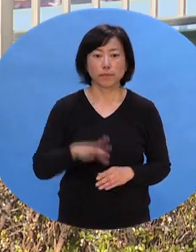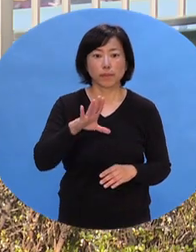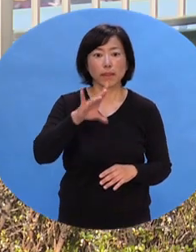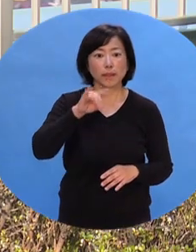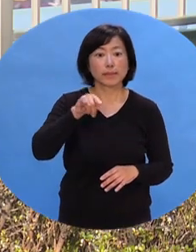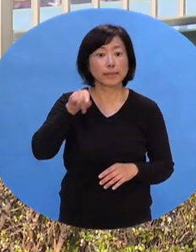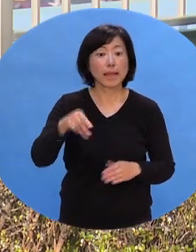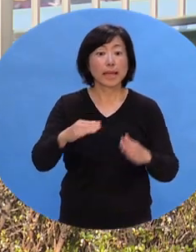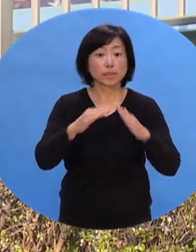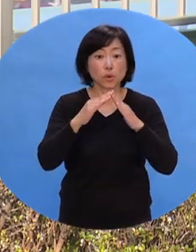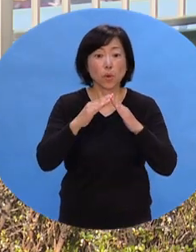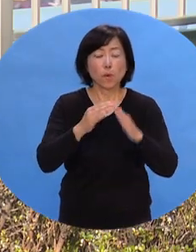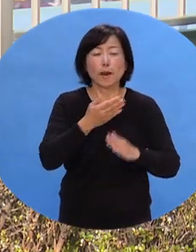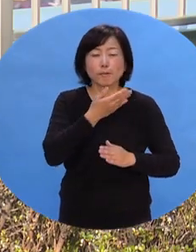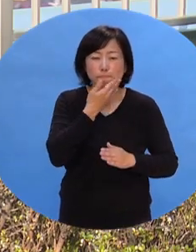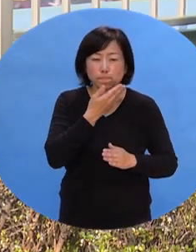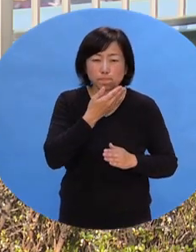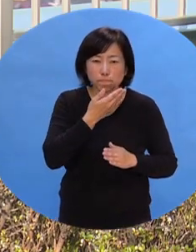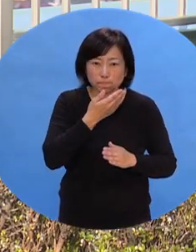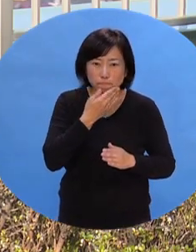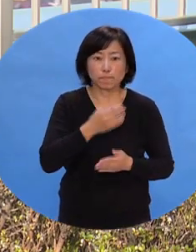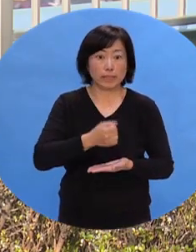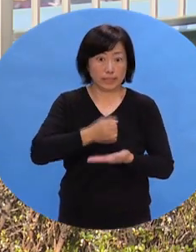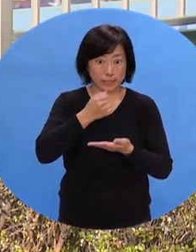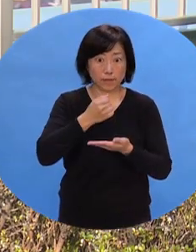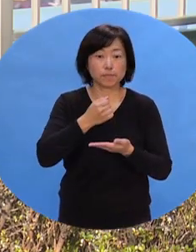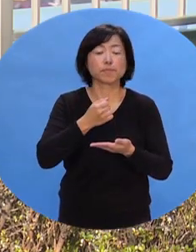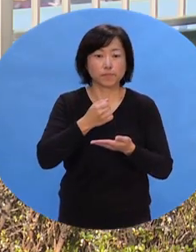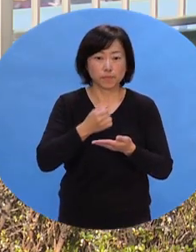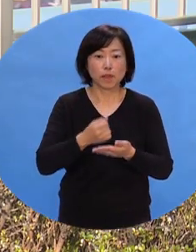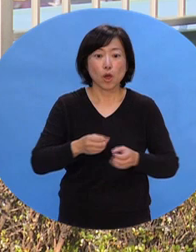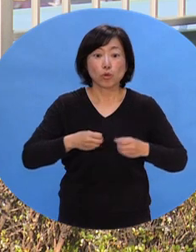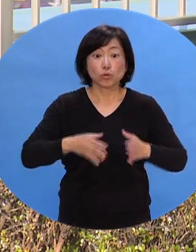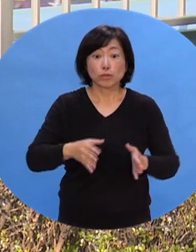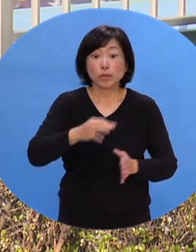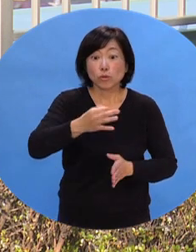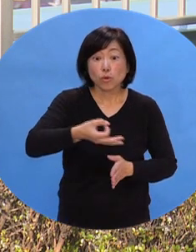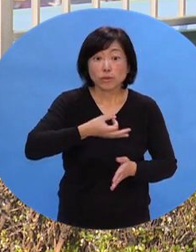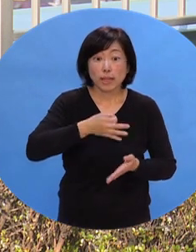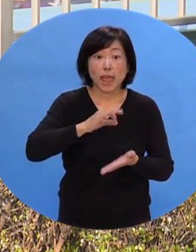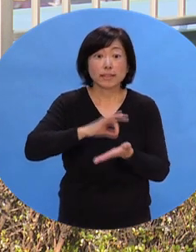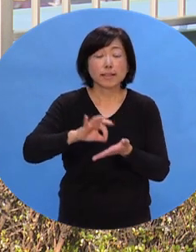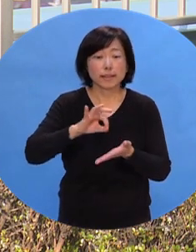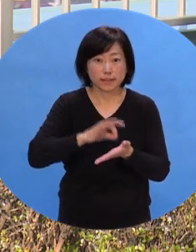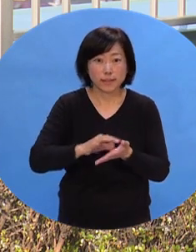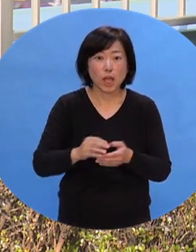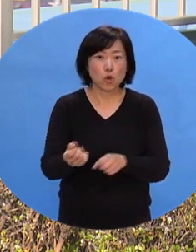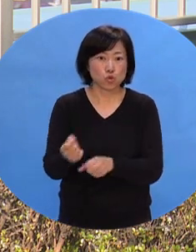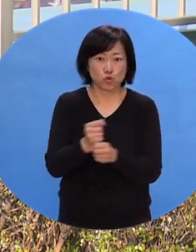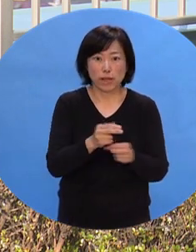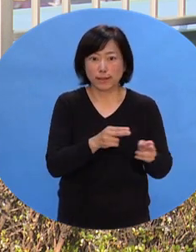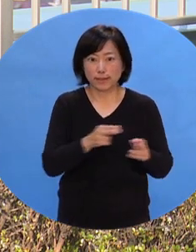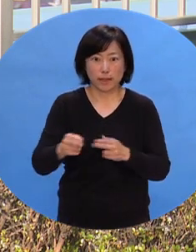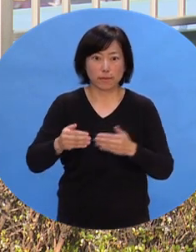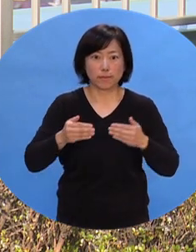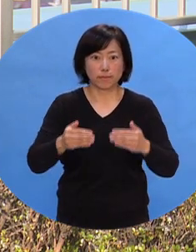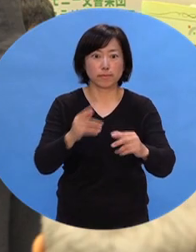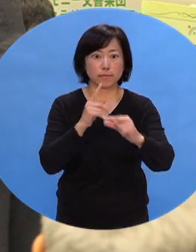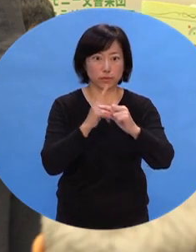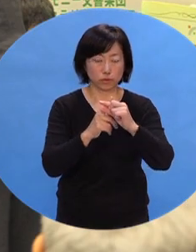敵外荘は貴重な歴史遺産として、ふるさと納税を活用し、復元整備を進めています